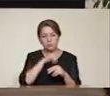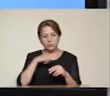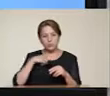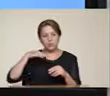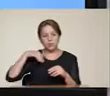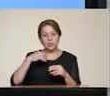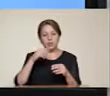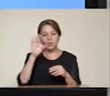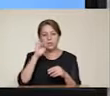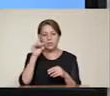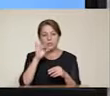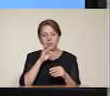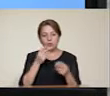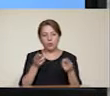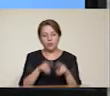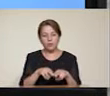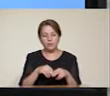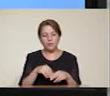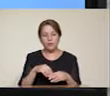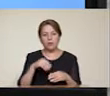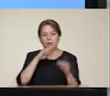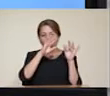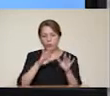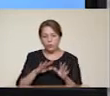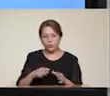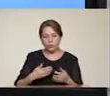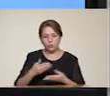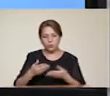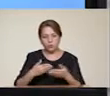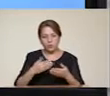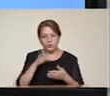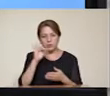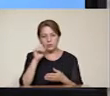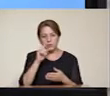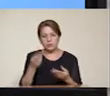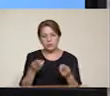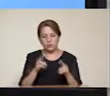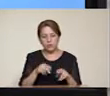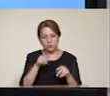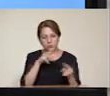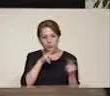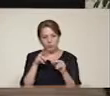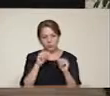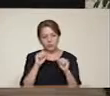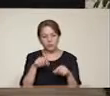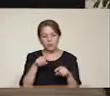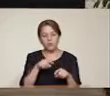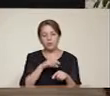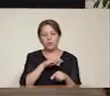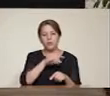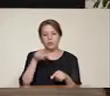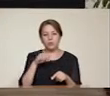qoldiradi. Qorda yurganda qorning ustidagi izingizni kuzatasiz. Demak, bularni trayektoriya deb